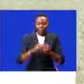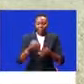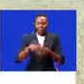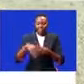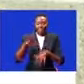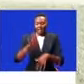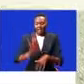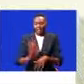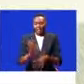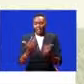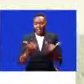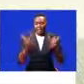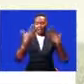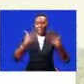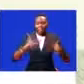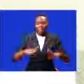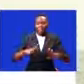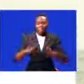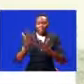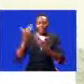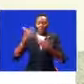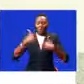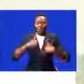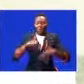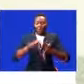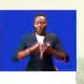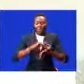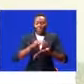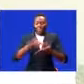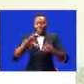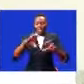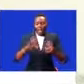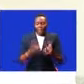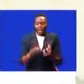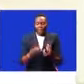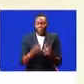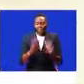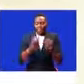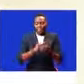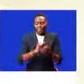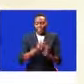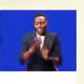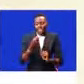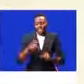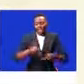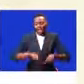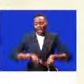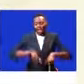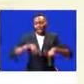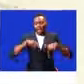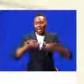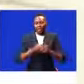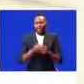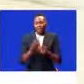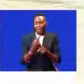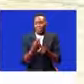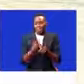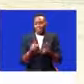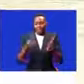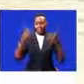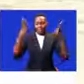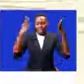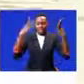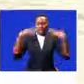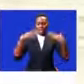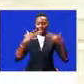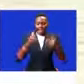makono jopiny ne nigi geno ni kembe ma idhi ger riwa ne dhi loko ngima oganda ka koth omiyo kech maliyo chomo